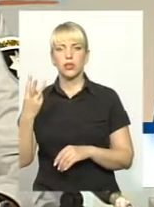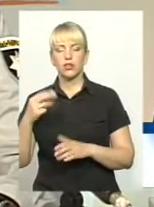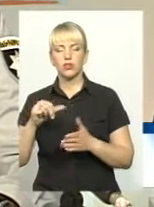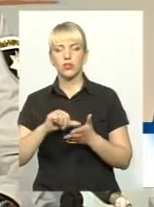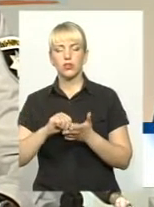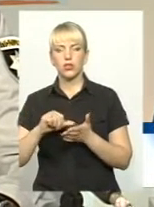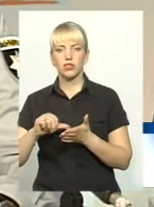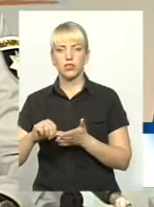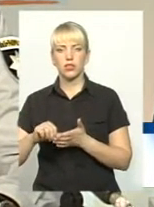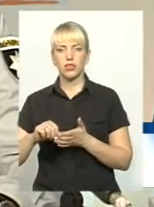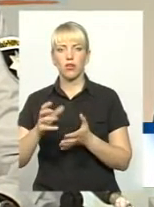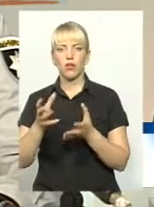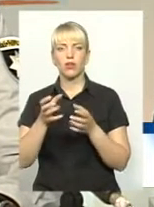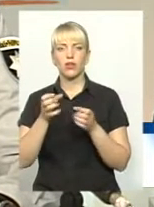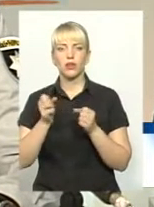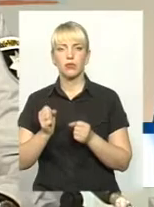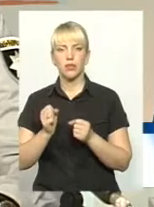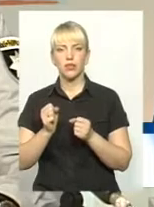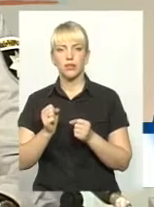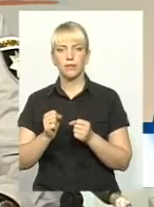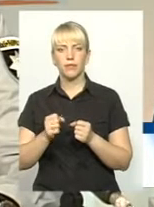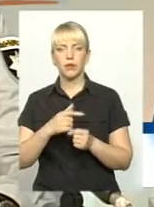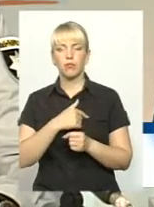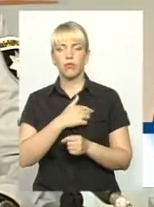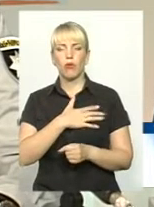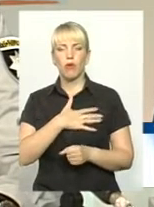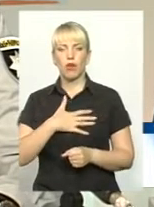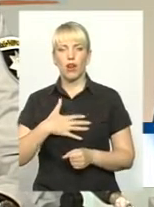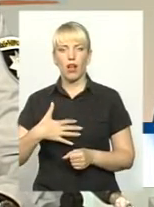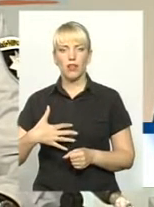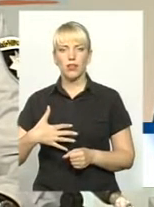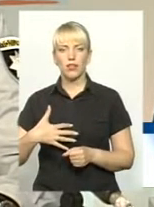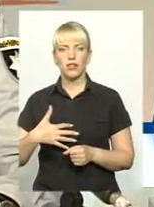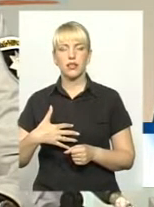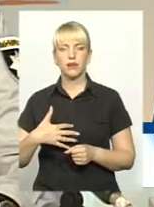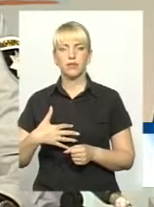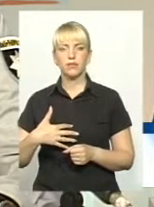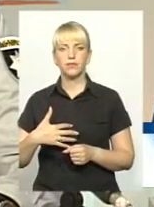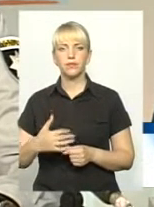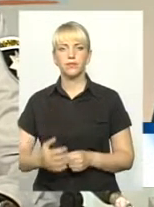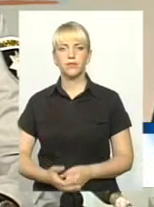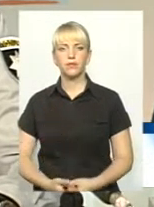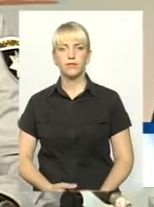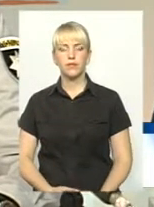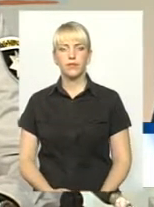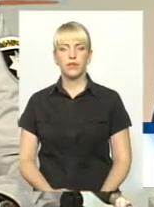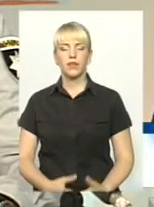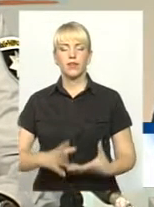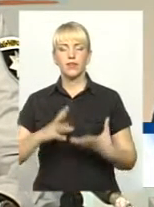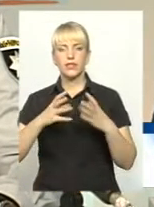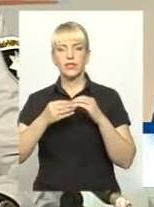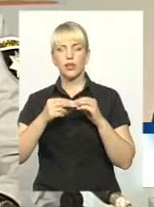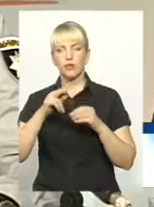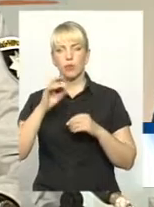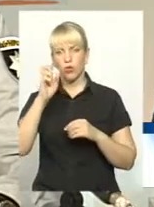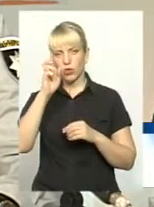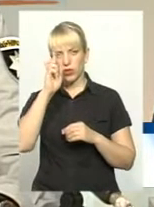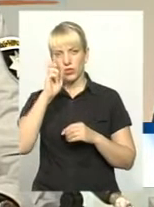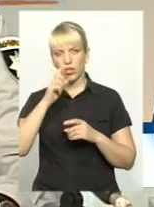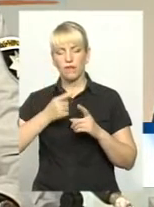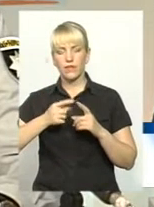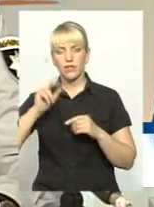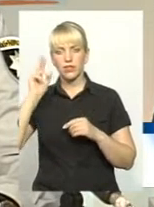учасник отримав поранення, тобто отримав тілесні ушкодження. В цілому по державі ця цифра